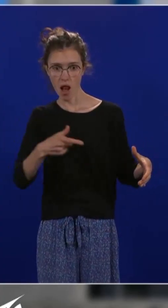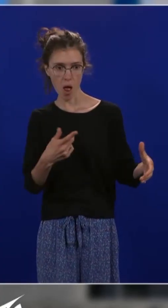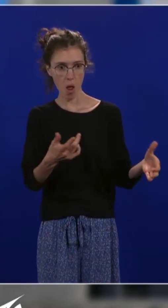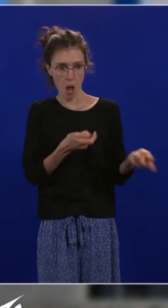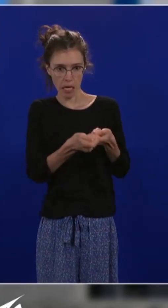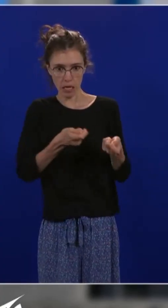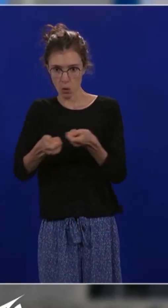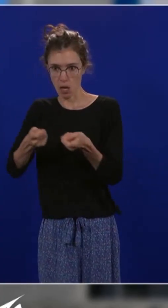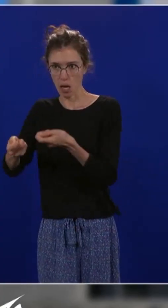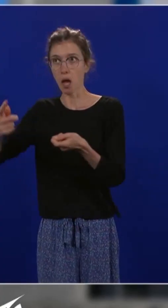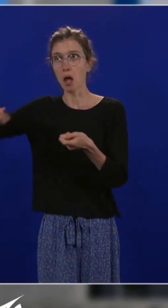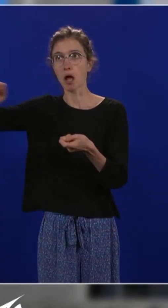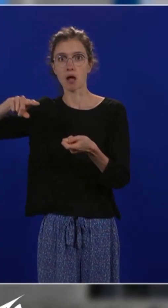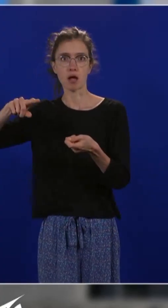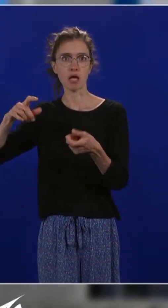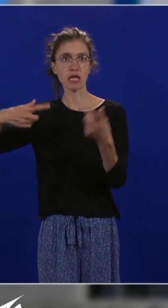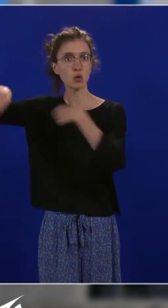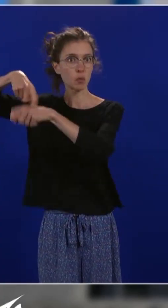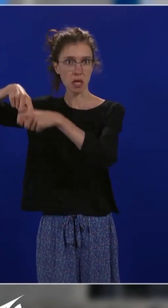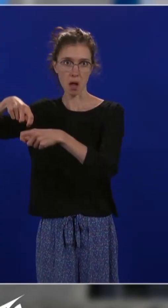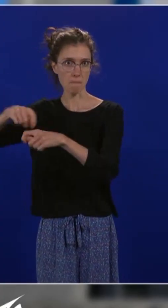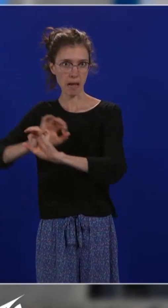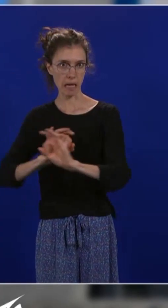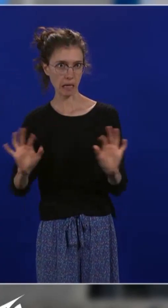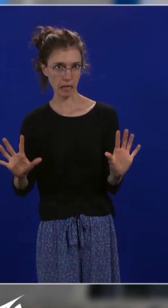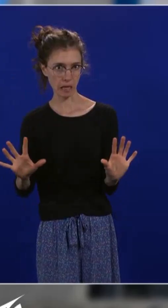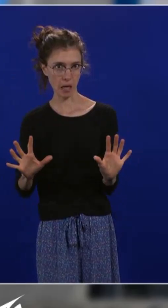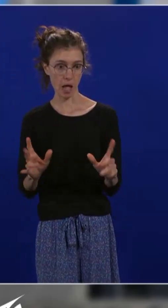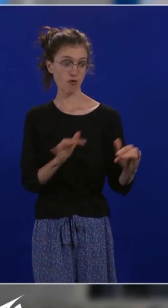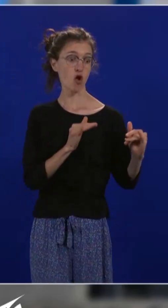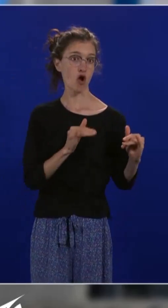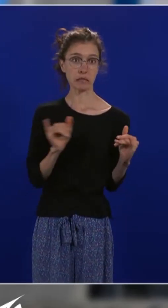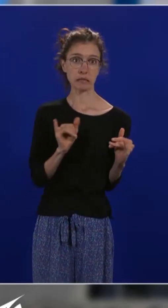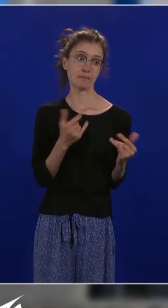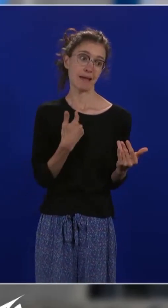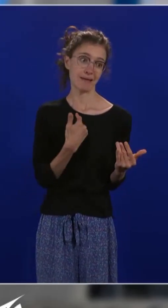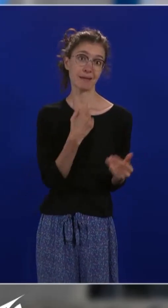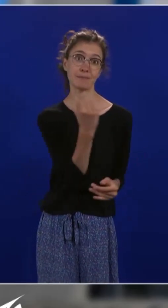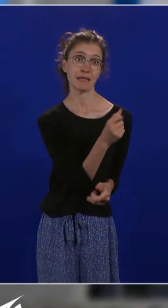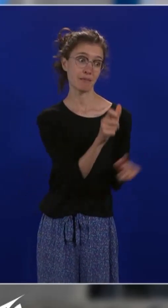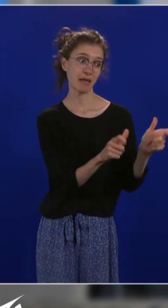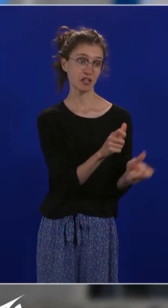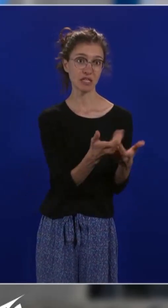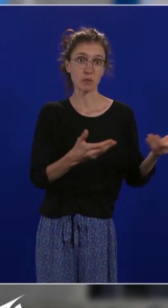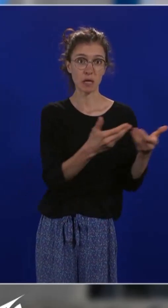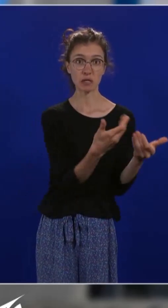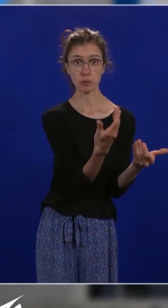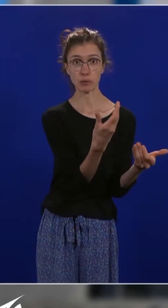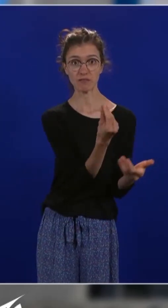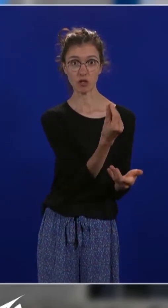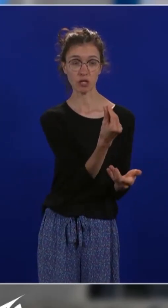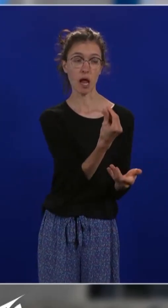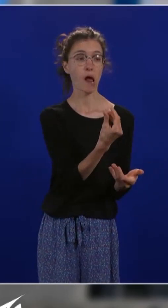les plus fragiles qui trinquent. C'est pourquoi le prochain PLH devra aller plus loin,